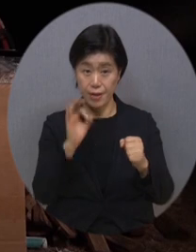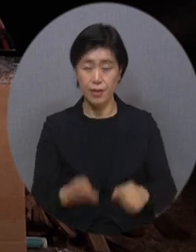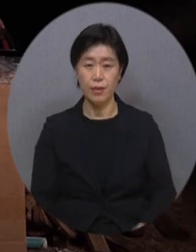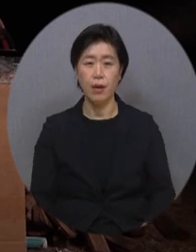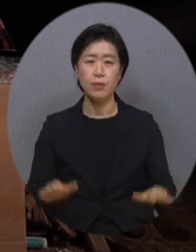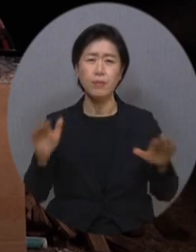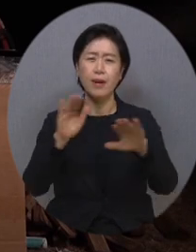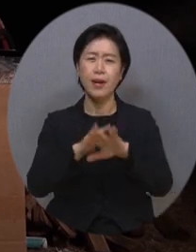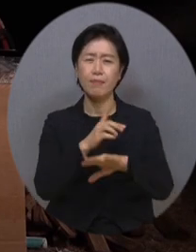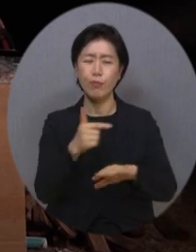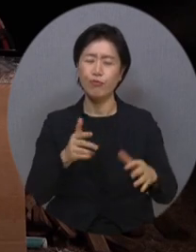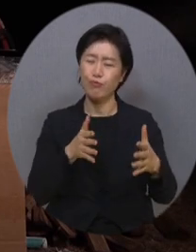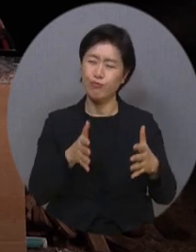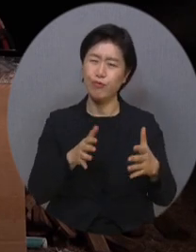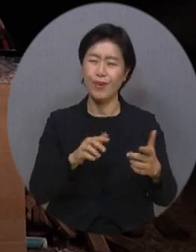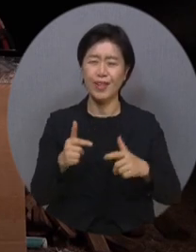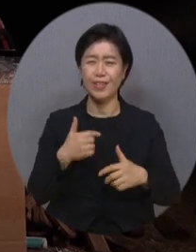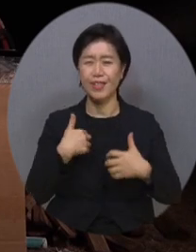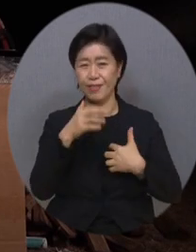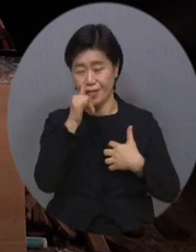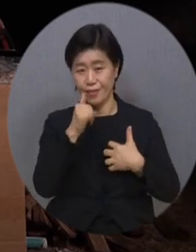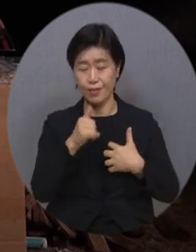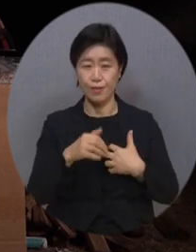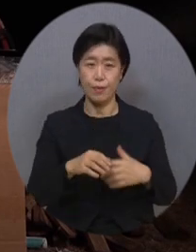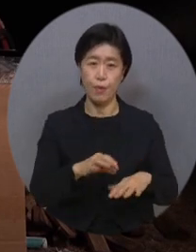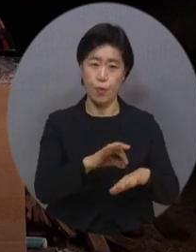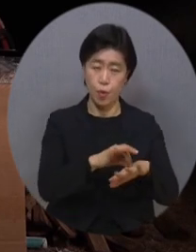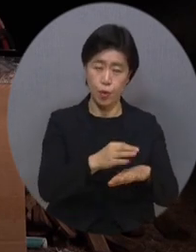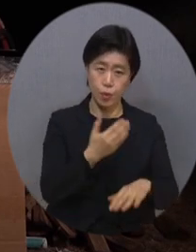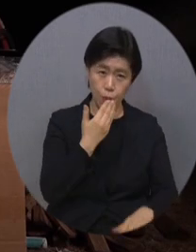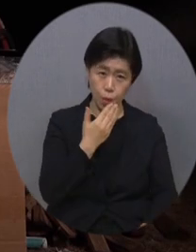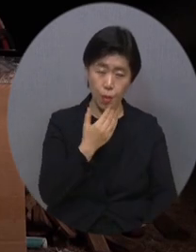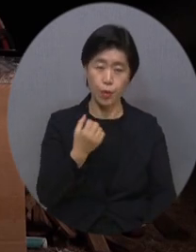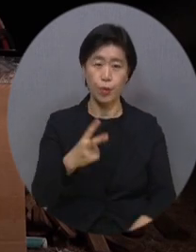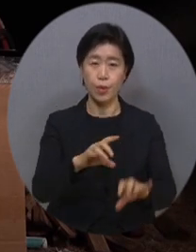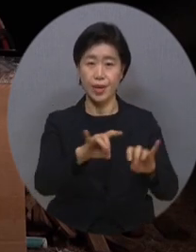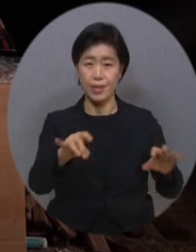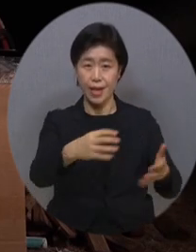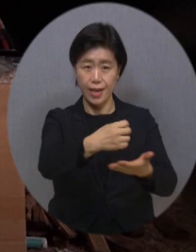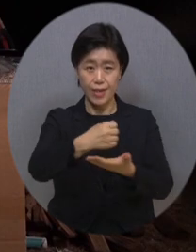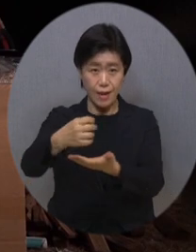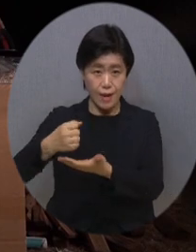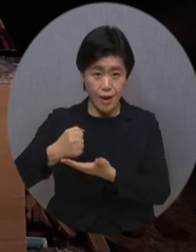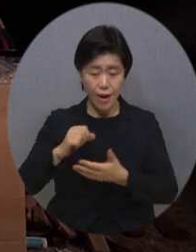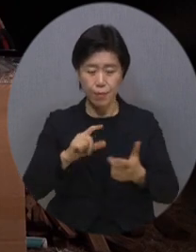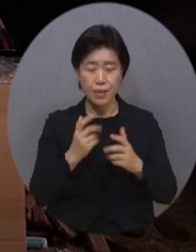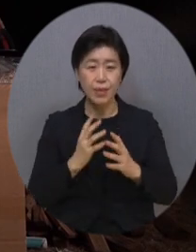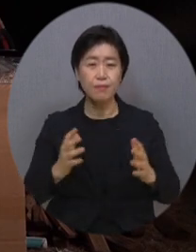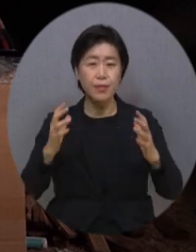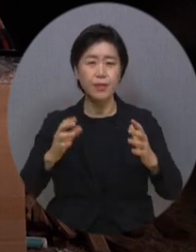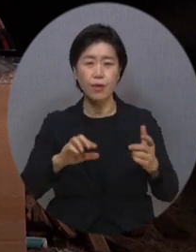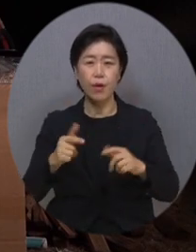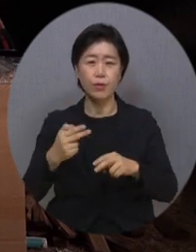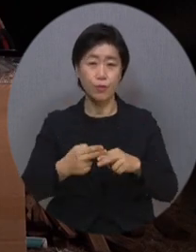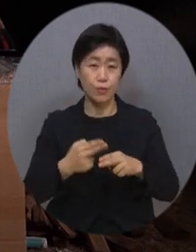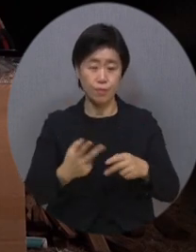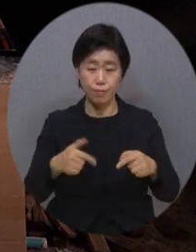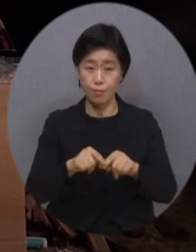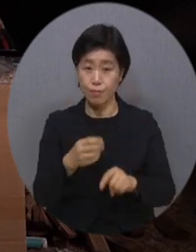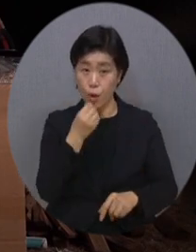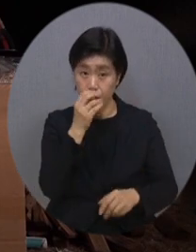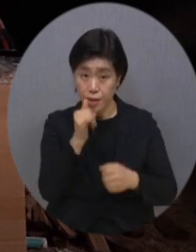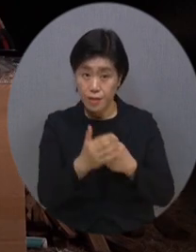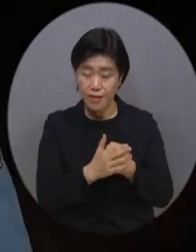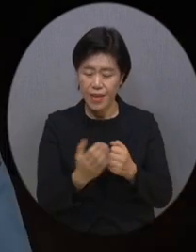좋았어요. 그래도 고기도 먹고 각자 집에서 갖고 왔던 김치와 그러게요. 요리들을 먹으니까 아내에